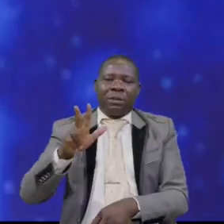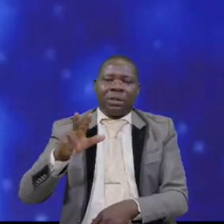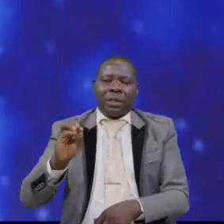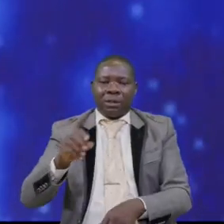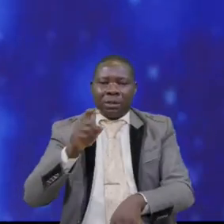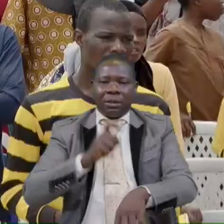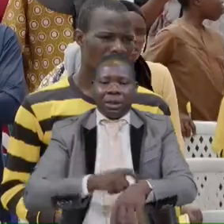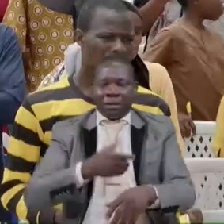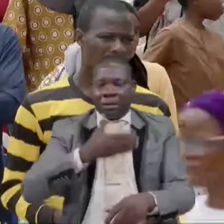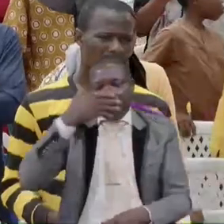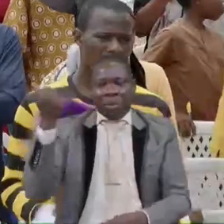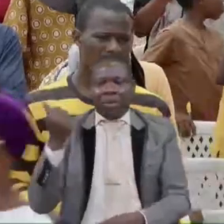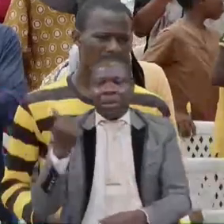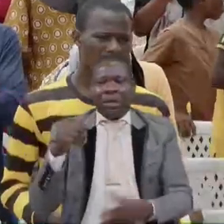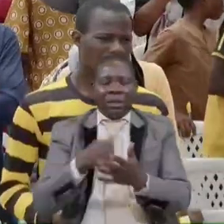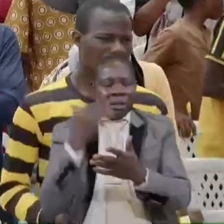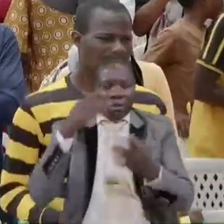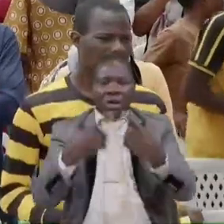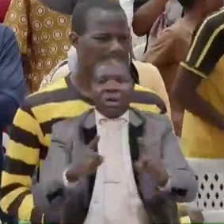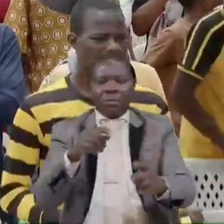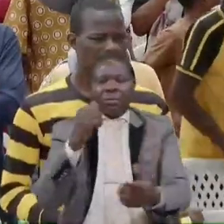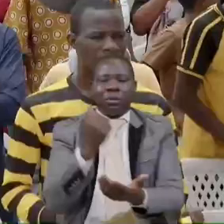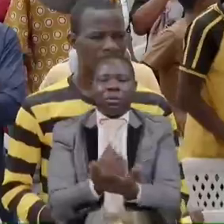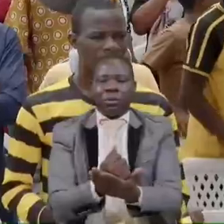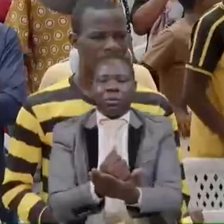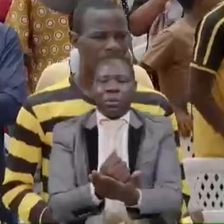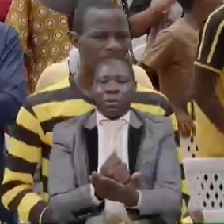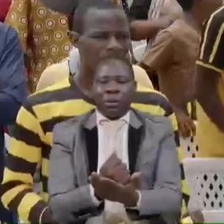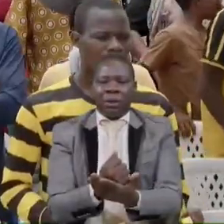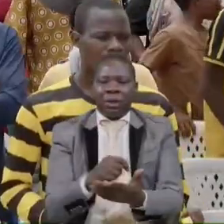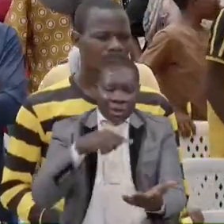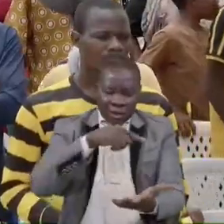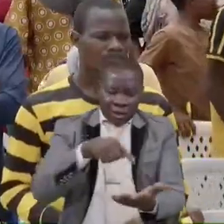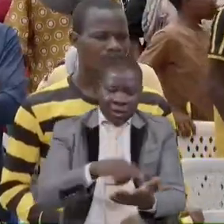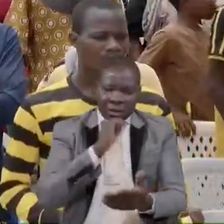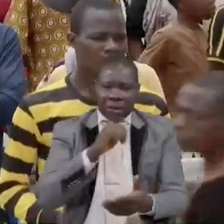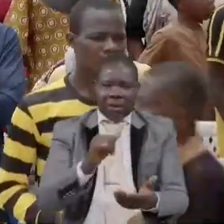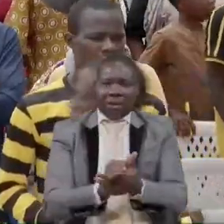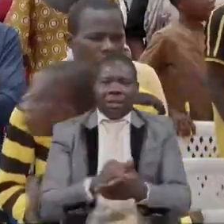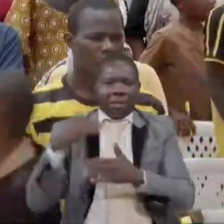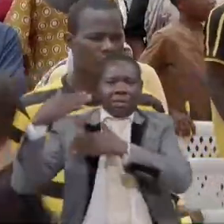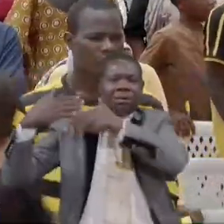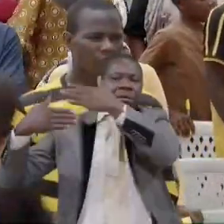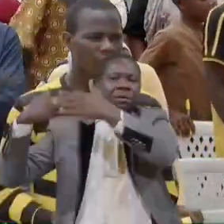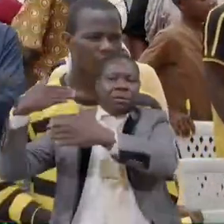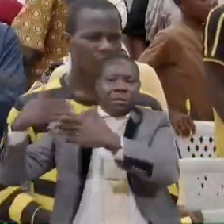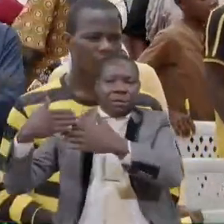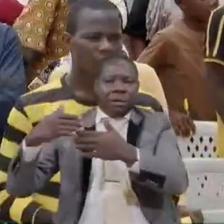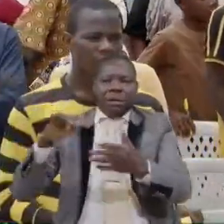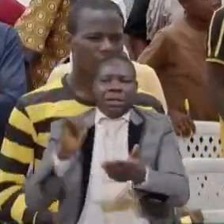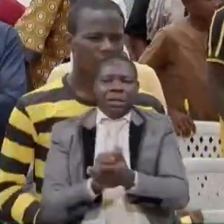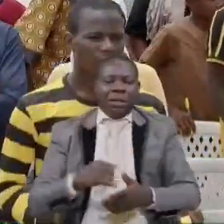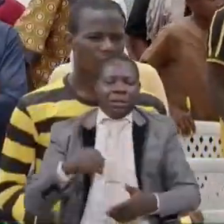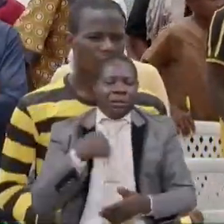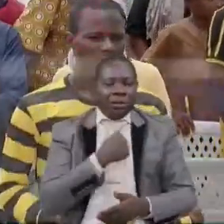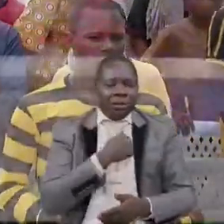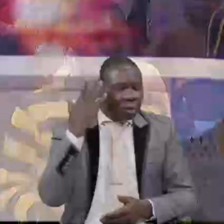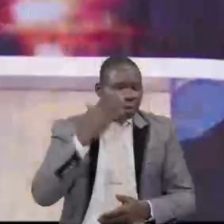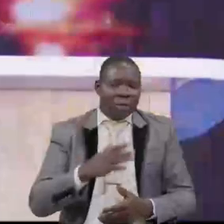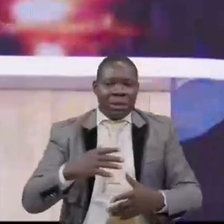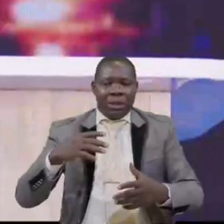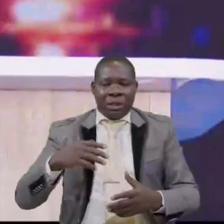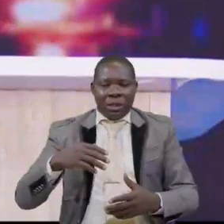meilleur? Et ça va arriver. Voici cette génération qui va redécouvrir